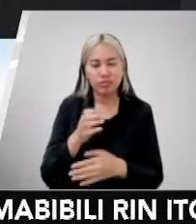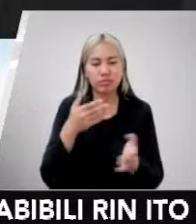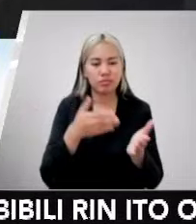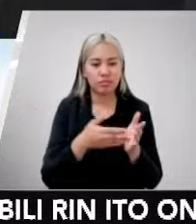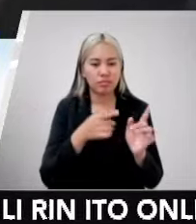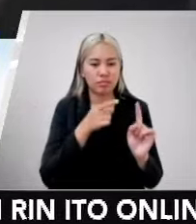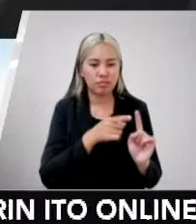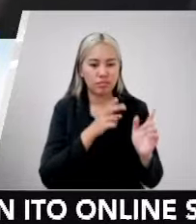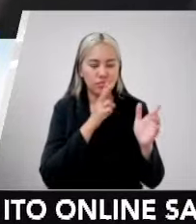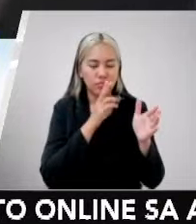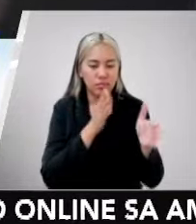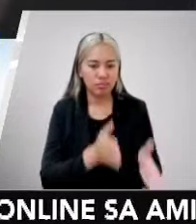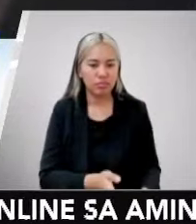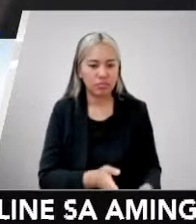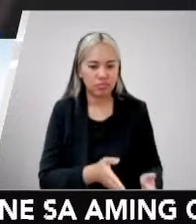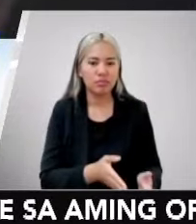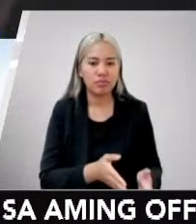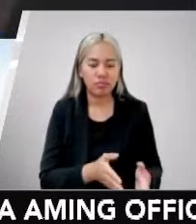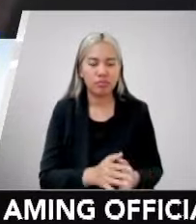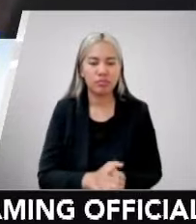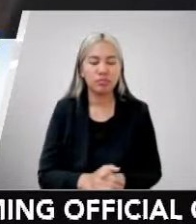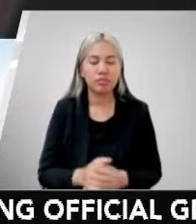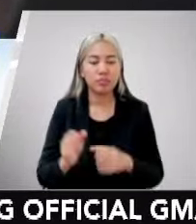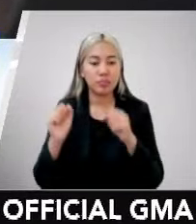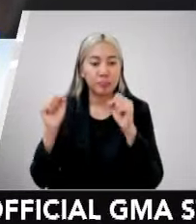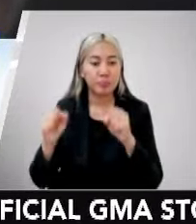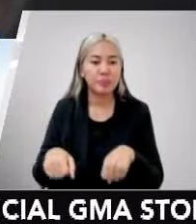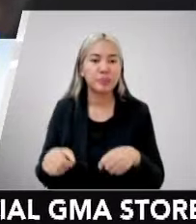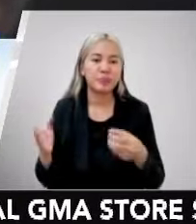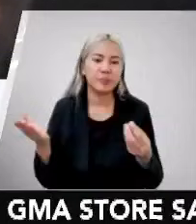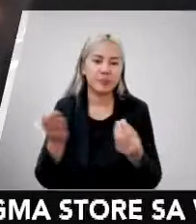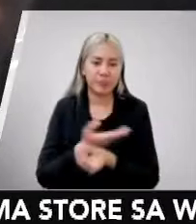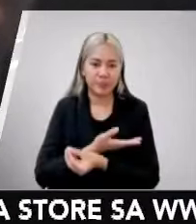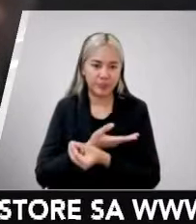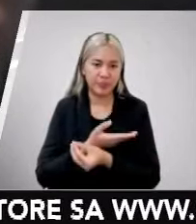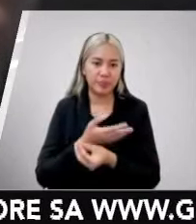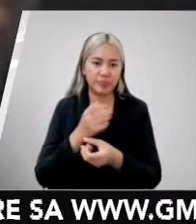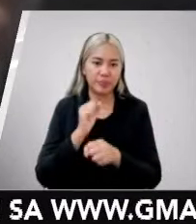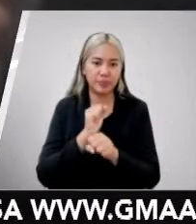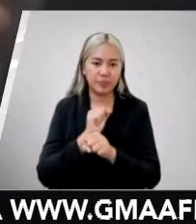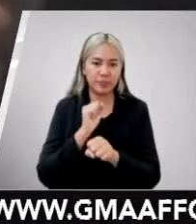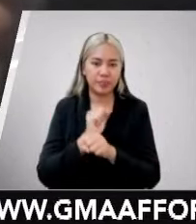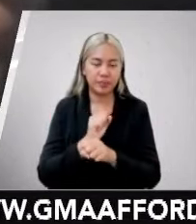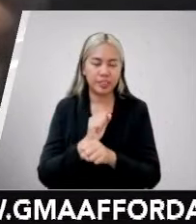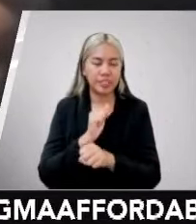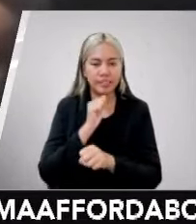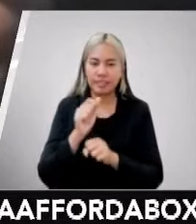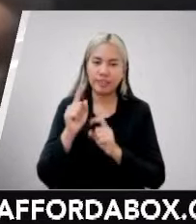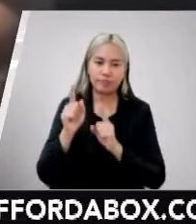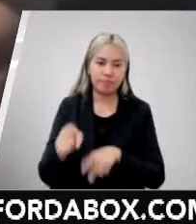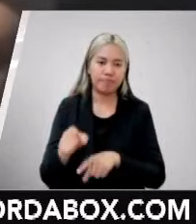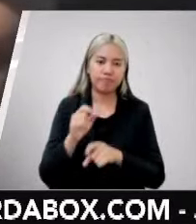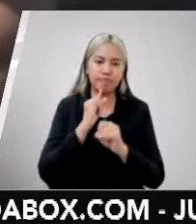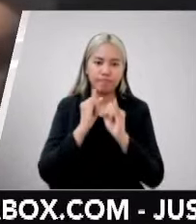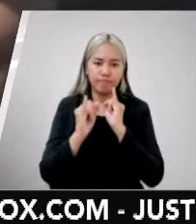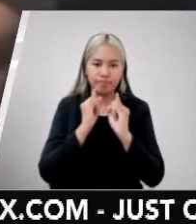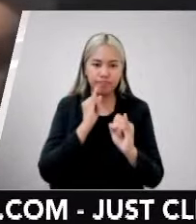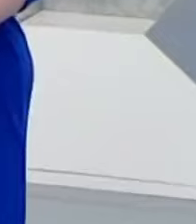suspect at posibleng matanggal sa trabaho. Hindi siya nagbigay ng pahayag.